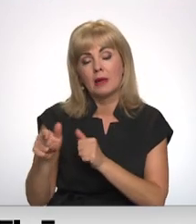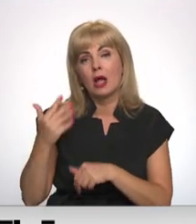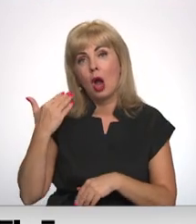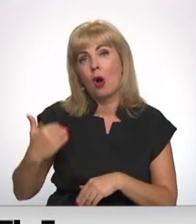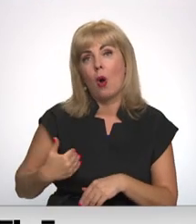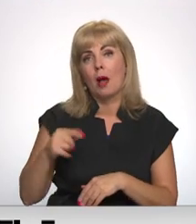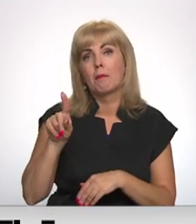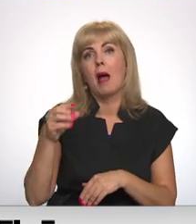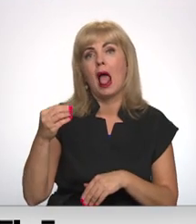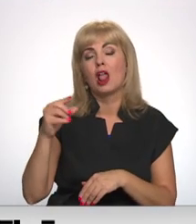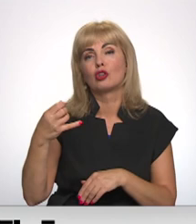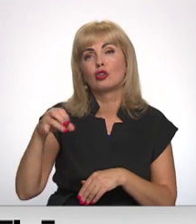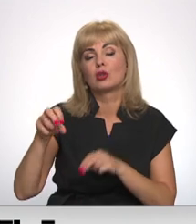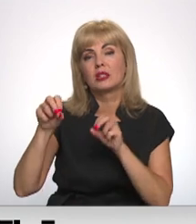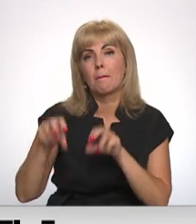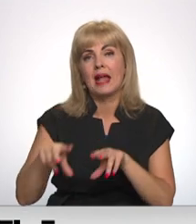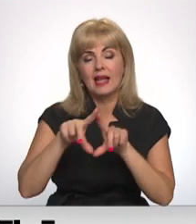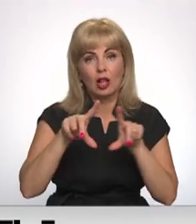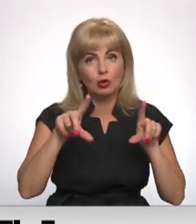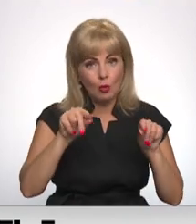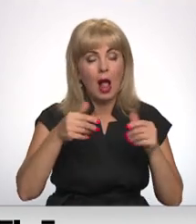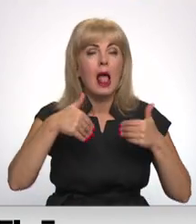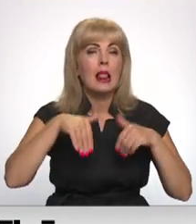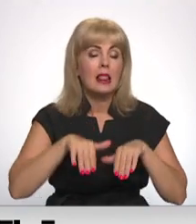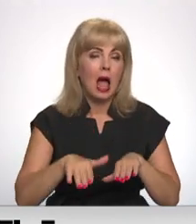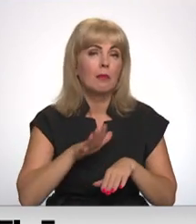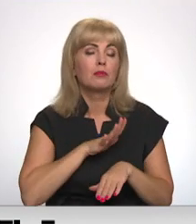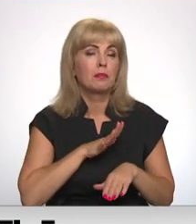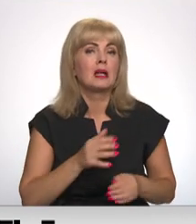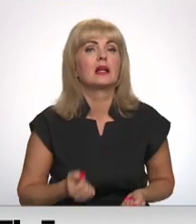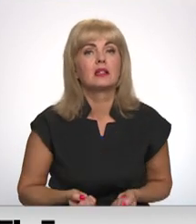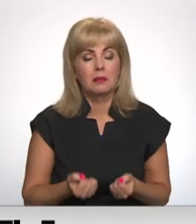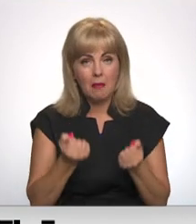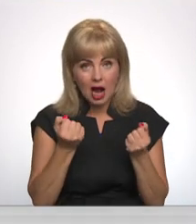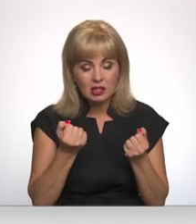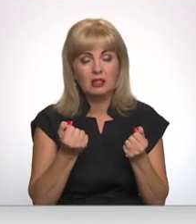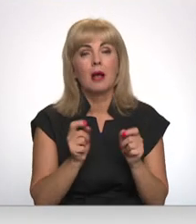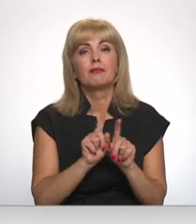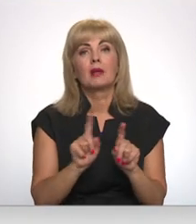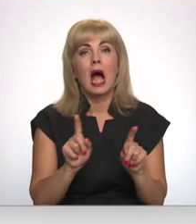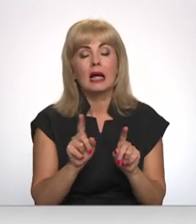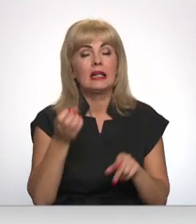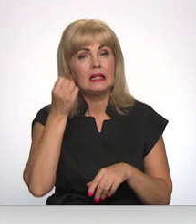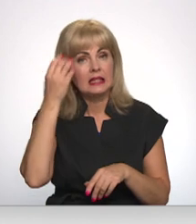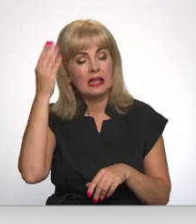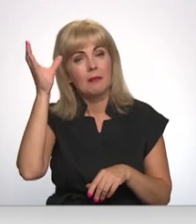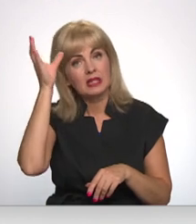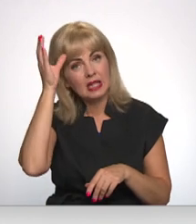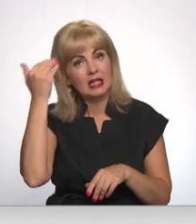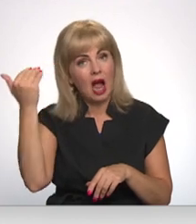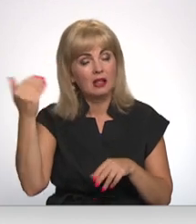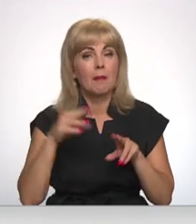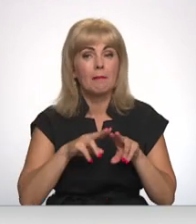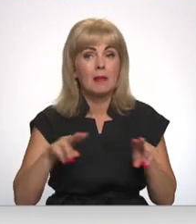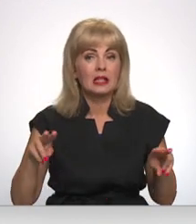Pelču specializētajā centrā. Lēmums patiešām bija ļoti, ļoti smags. Faktiski tas ir arī Izglītības zinātnes